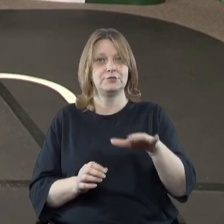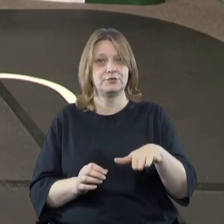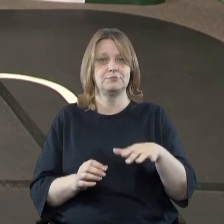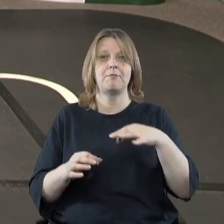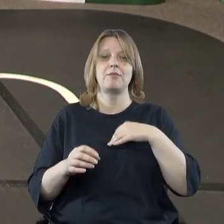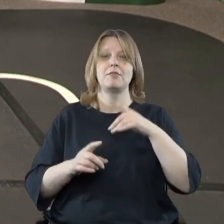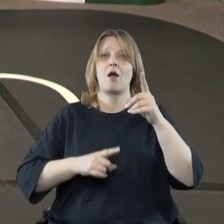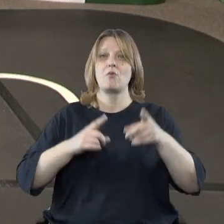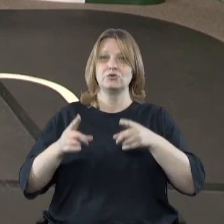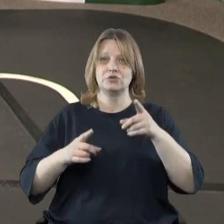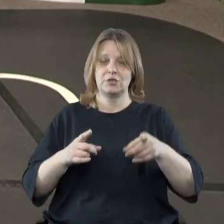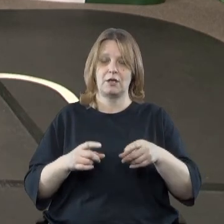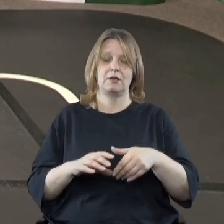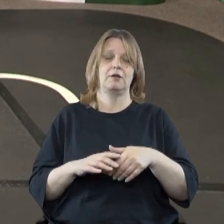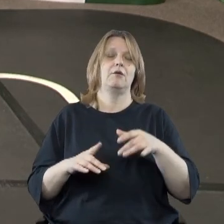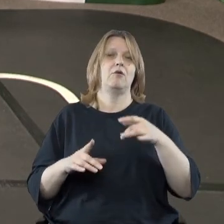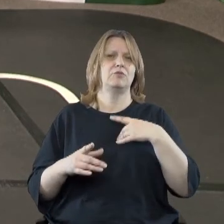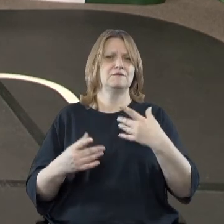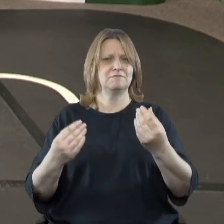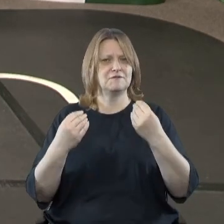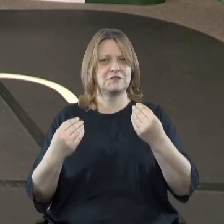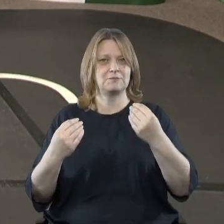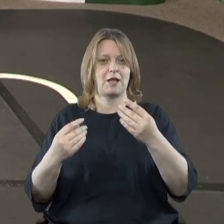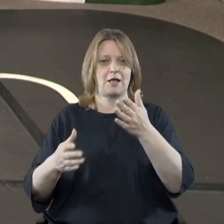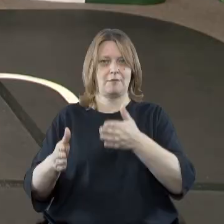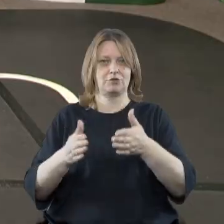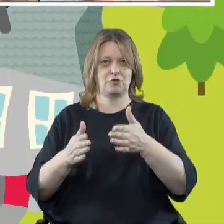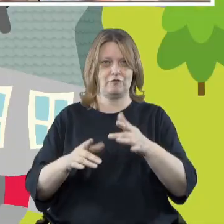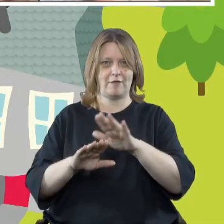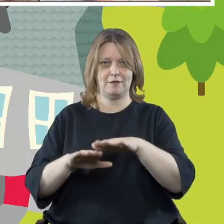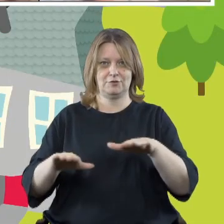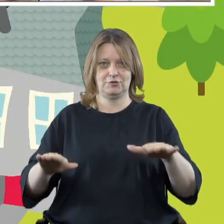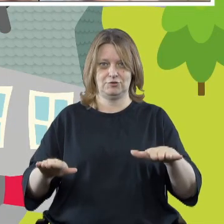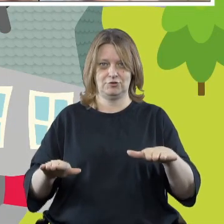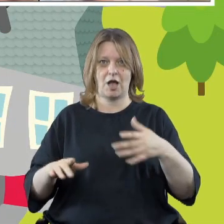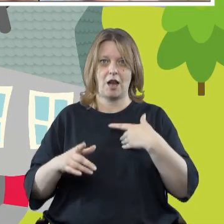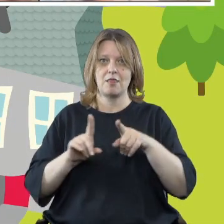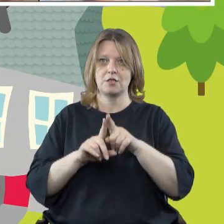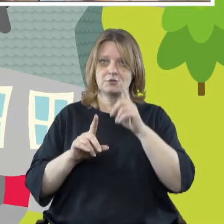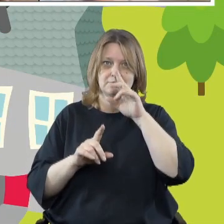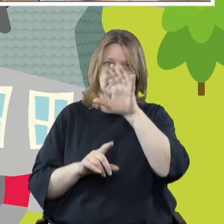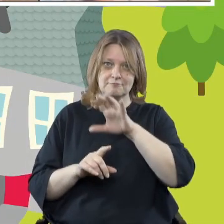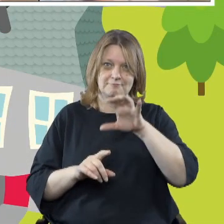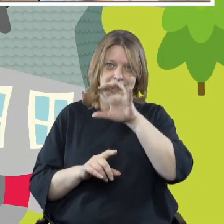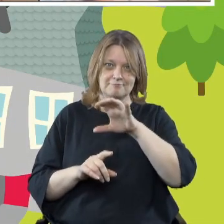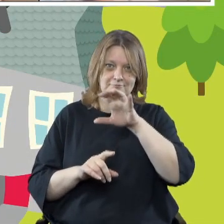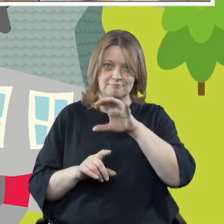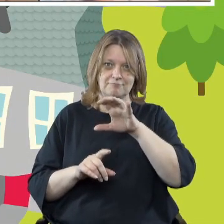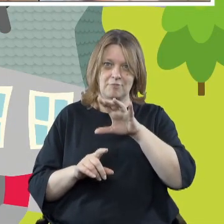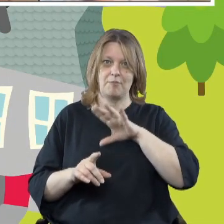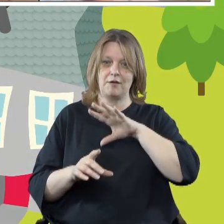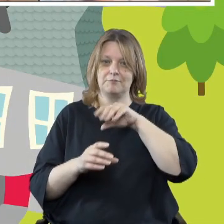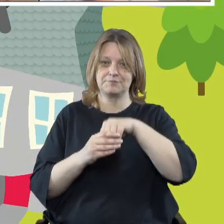panią nauczycielkom. Znakomicie przygotowane dzieci, ale jakże uważnie oglądają, uczestniczą,